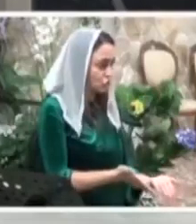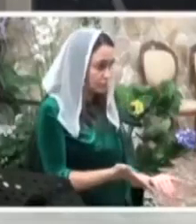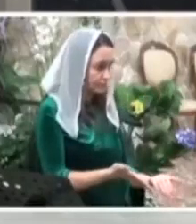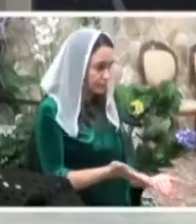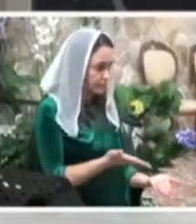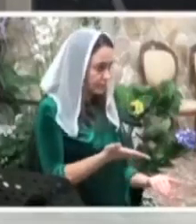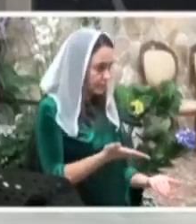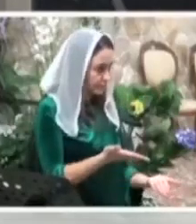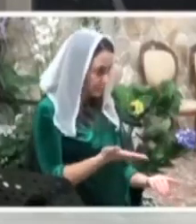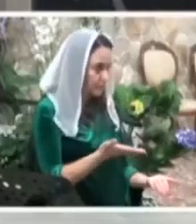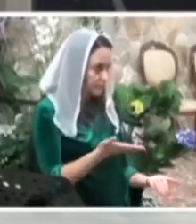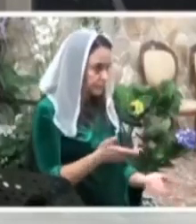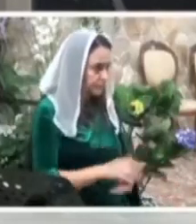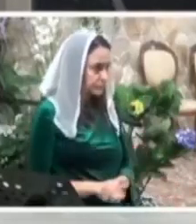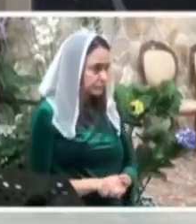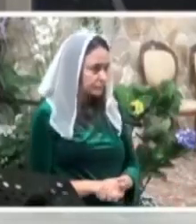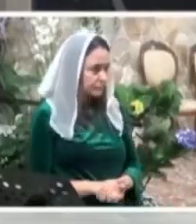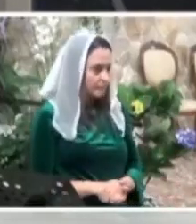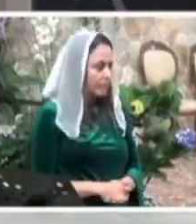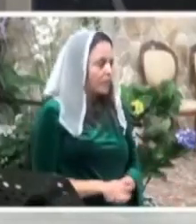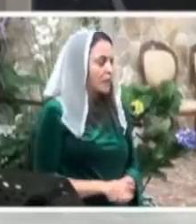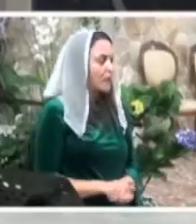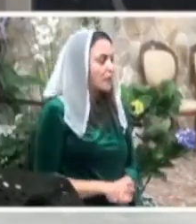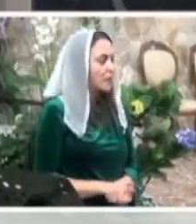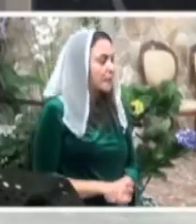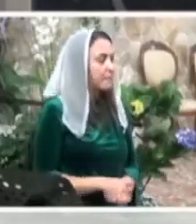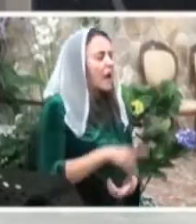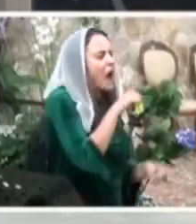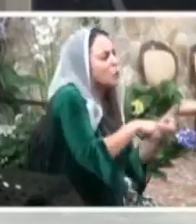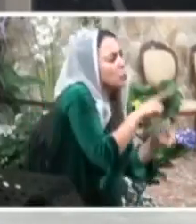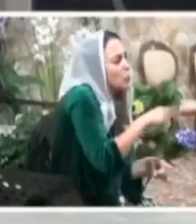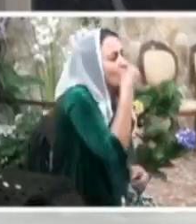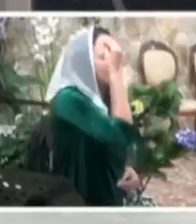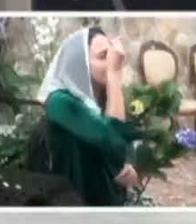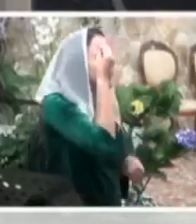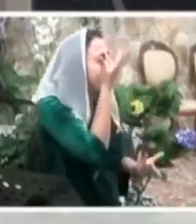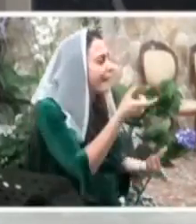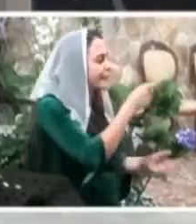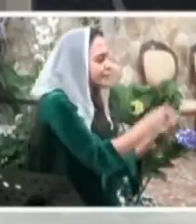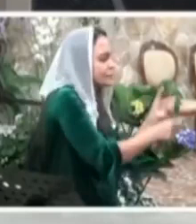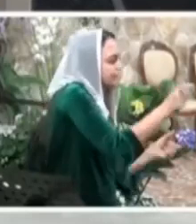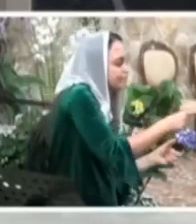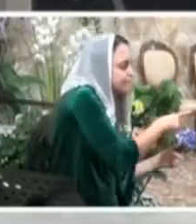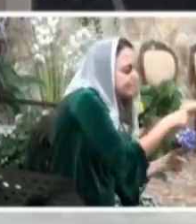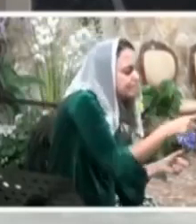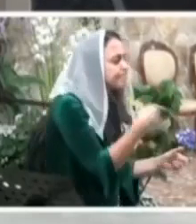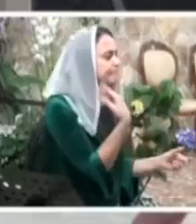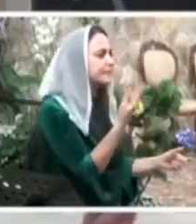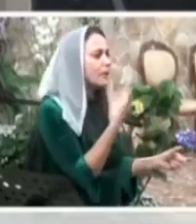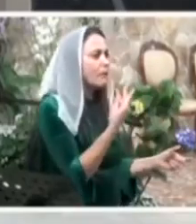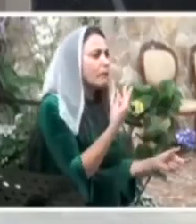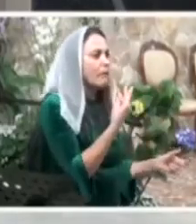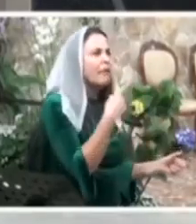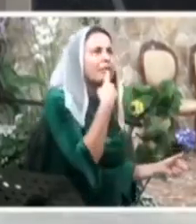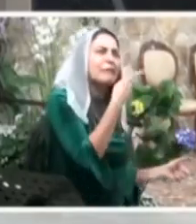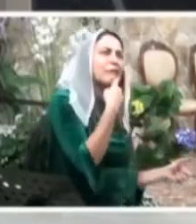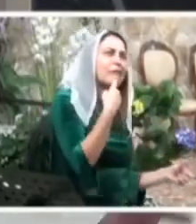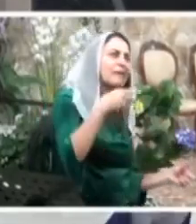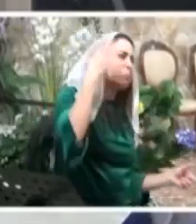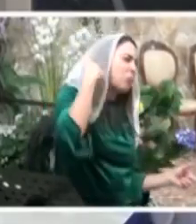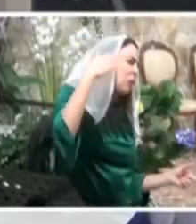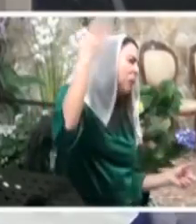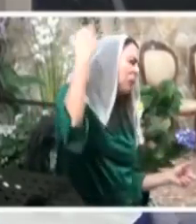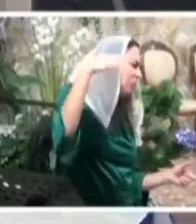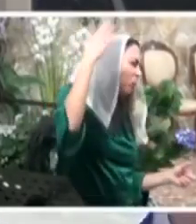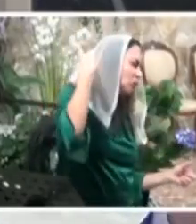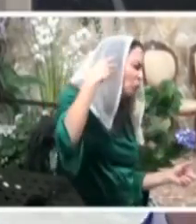Signore ritarda l'adempimento della sua promessa, alcuni, no, ce lo ricorda Pietro nella sua epistola, scherniscono, si